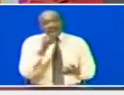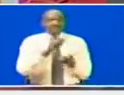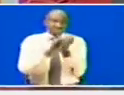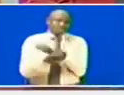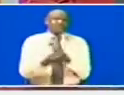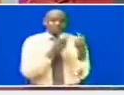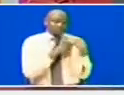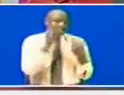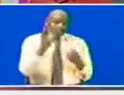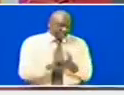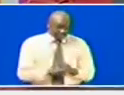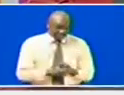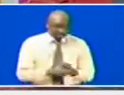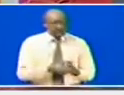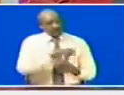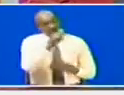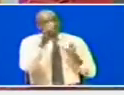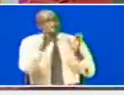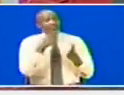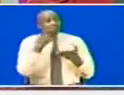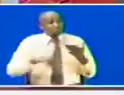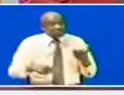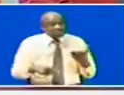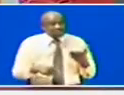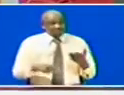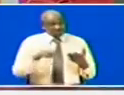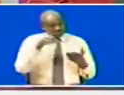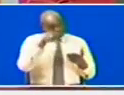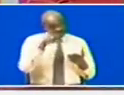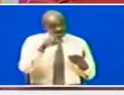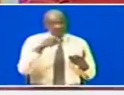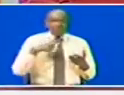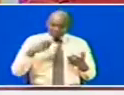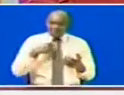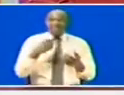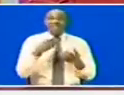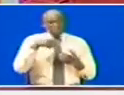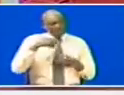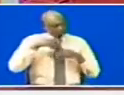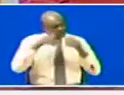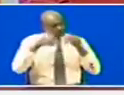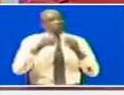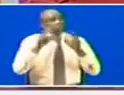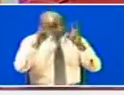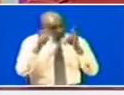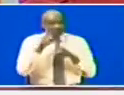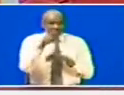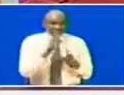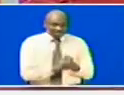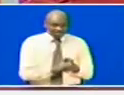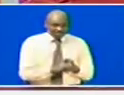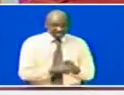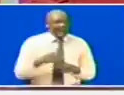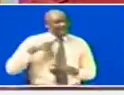kubadilika. Namuona Eli Humundus anasema mjadala pevu sana na babu wa Kasiaka na ufuatilia sana. Ni vyema